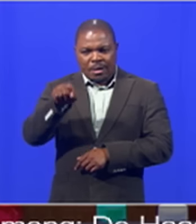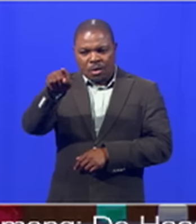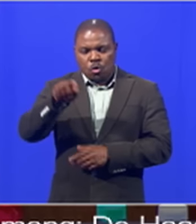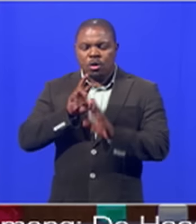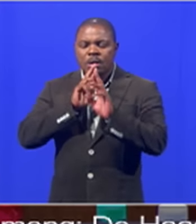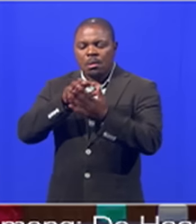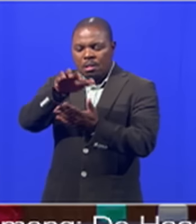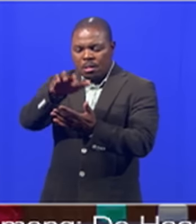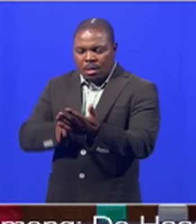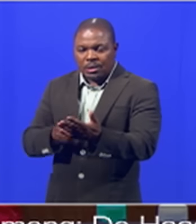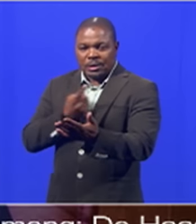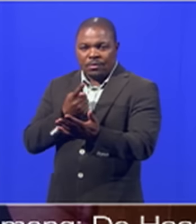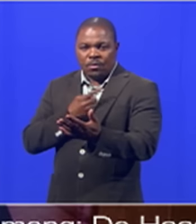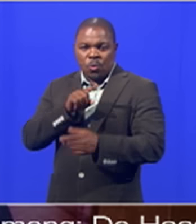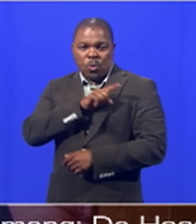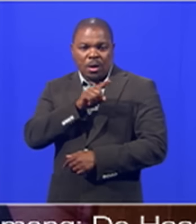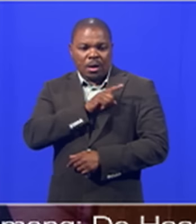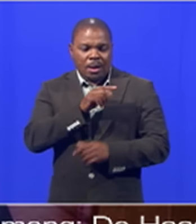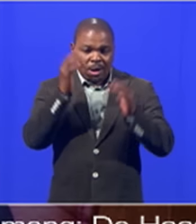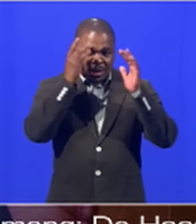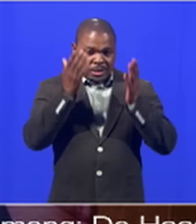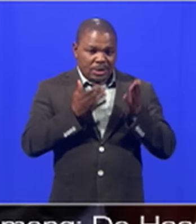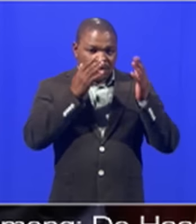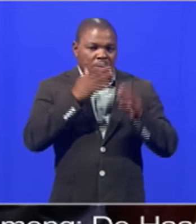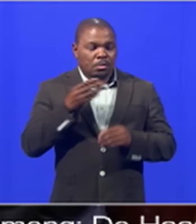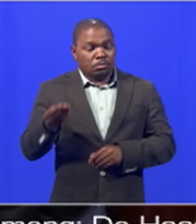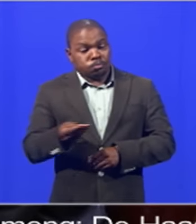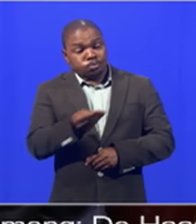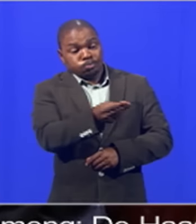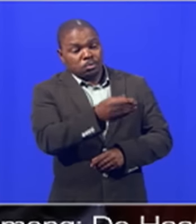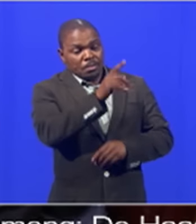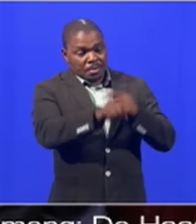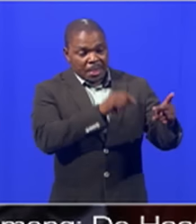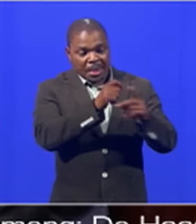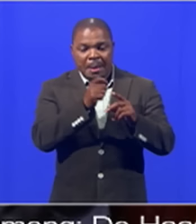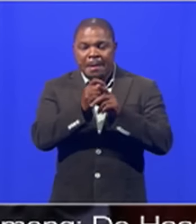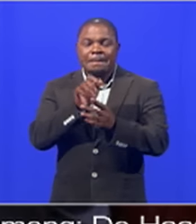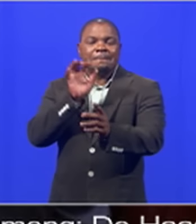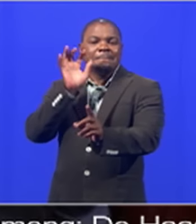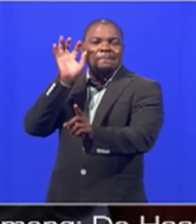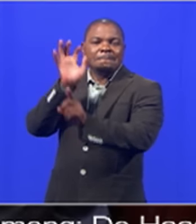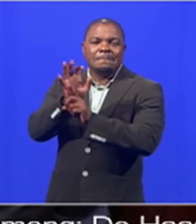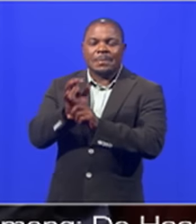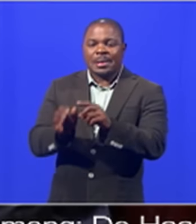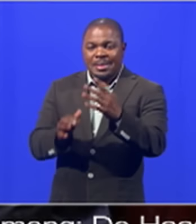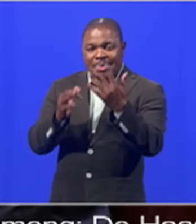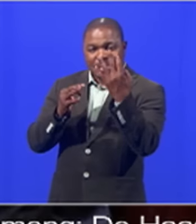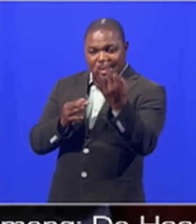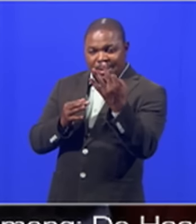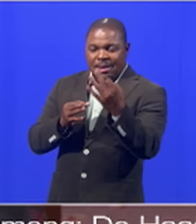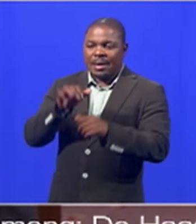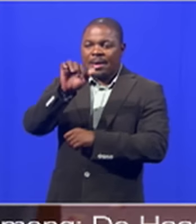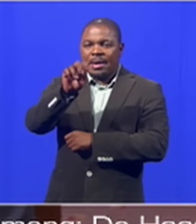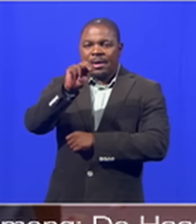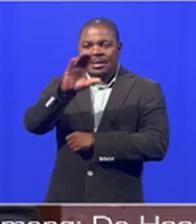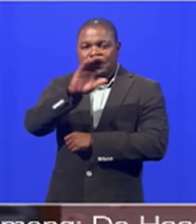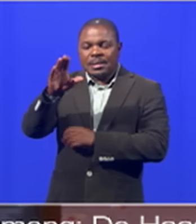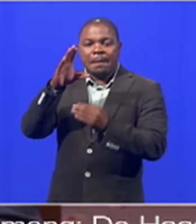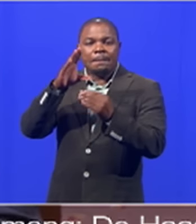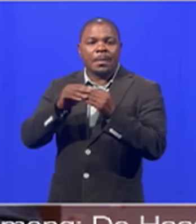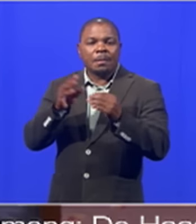botlalo gore lephata la botlhodi le ne la tlamela ka ditlhobolo tse di dirisitsweng mo tlhaselong ya maloko a le mararo a ANC kwa